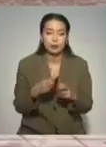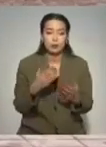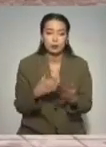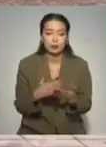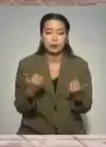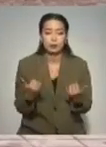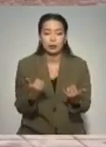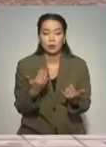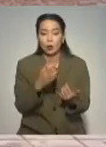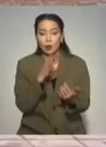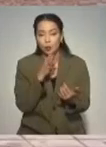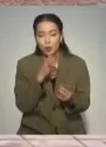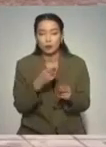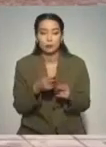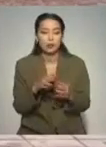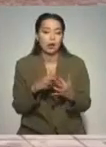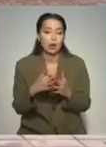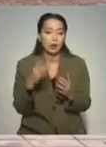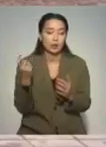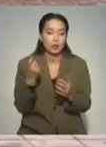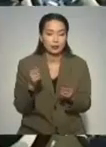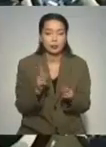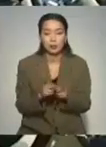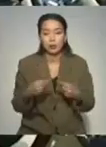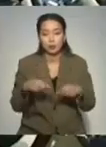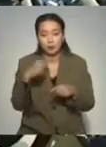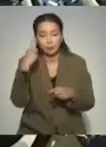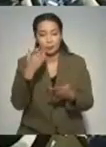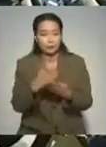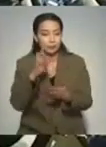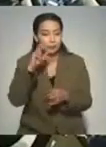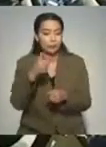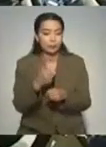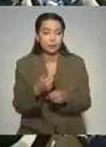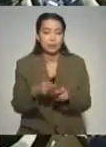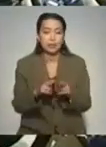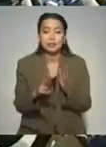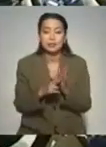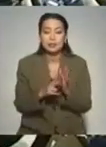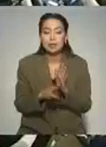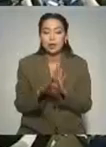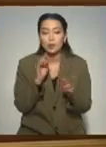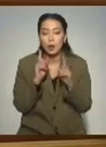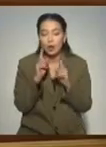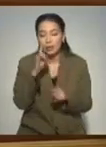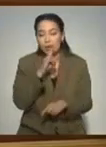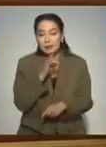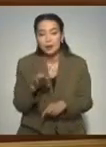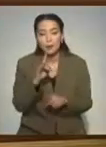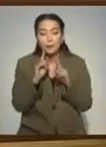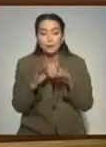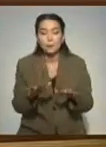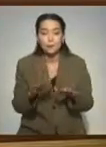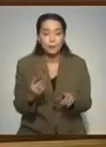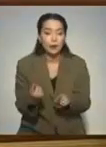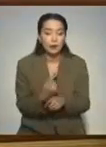біз уақытында ауыл шаруашылық министрлігіне жеткізіп жатырмыз. Мемлекет басшысы 8-ші сайланған Қазақстан Республикасы парламентінің